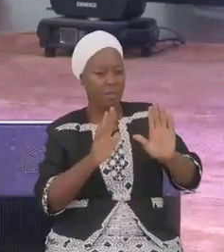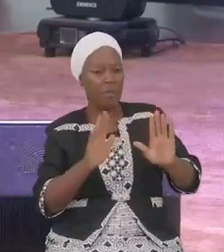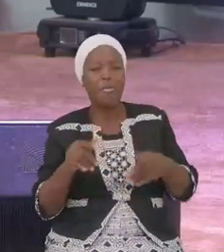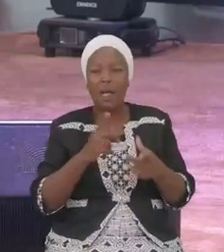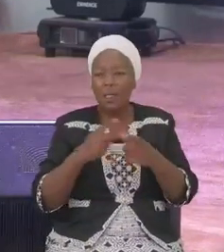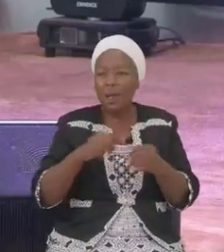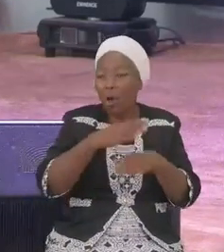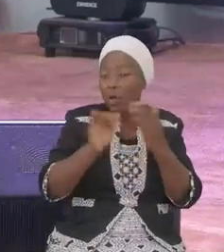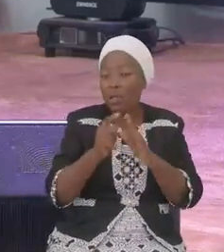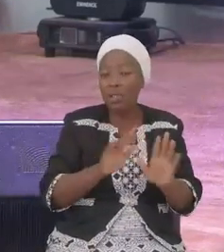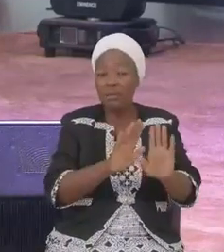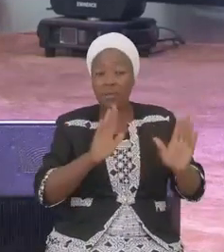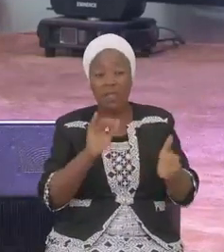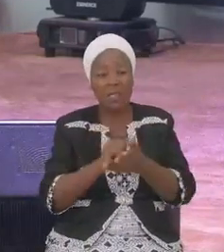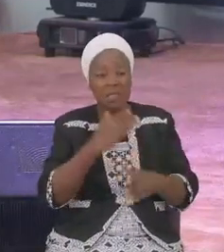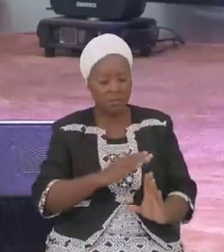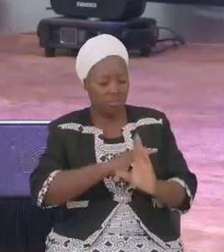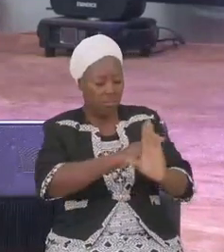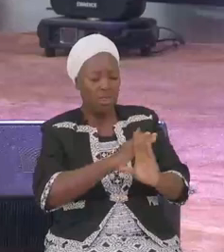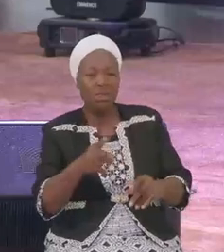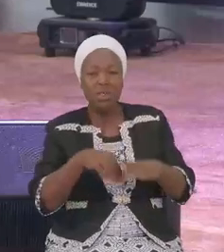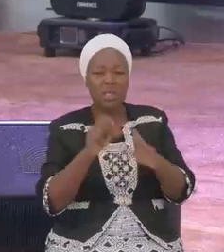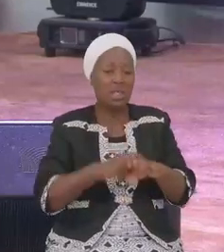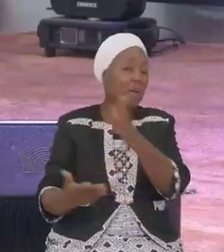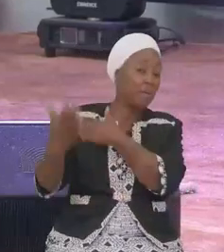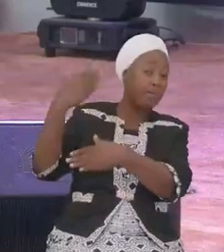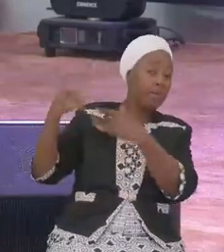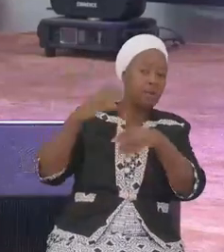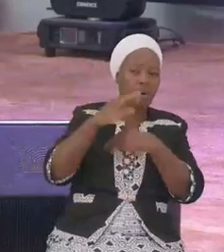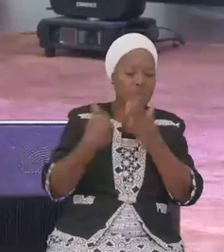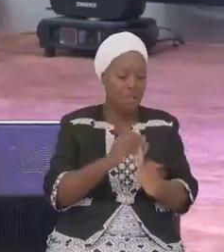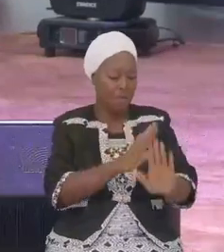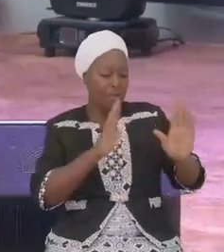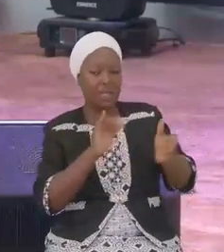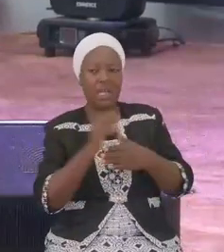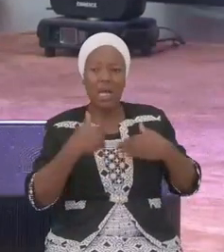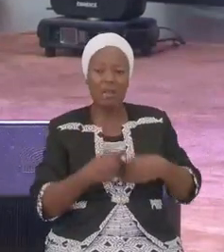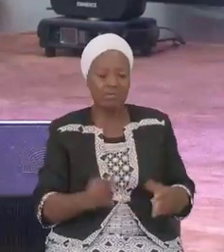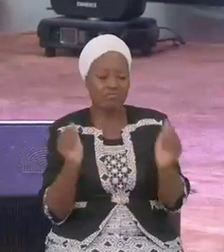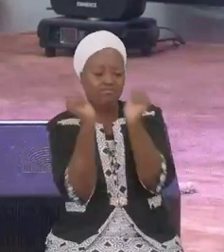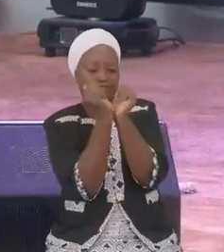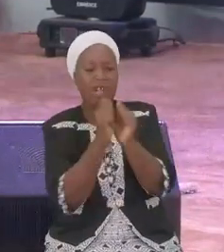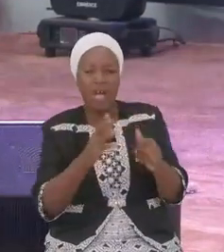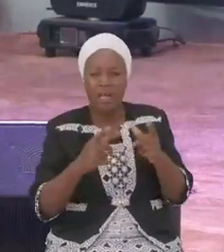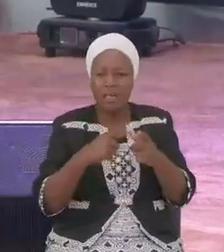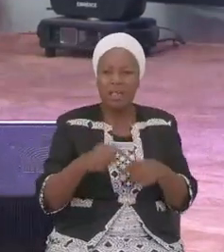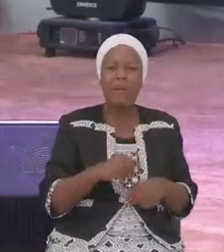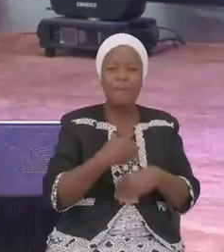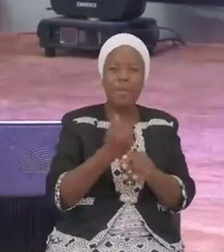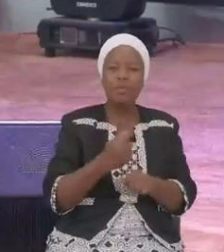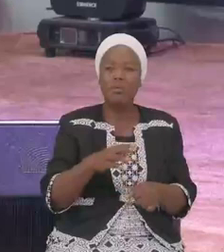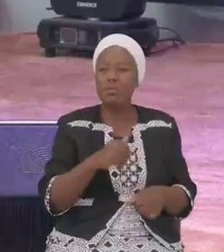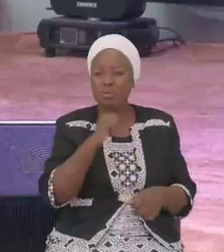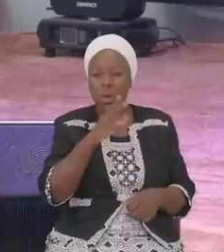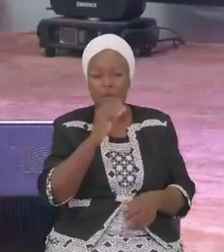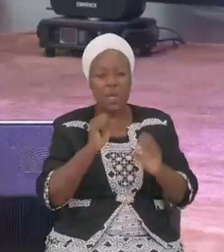crainte. Toute la crainte qui vous a empêché dans le passé, toutes les craintes qui ont amuselé votre bouche et